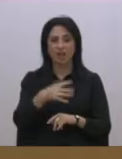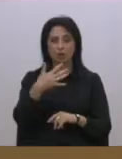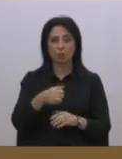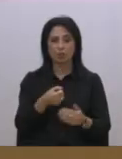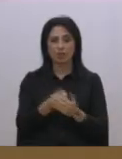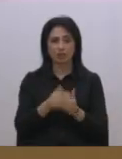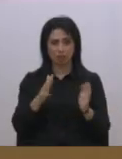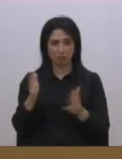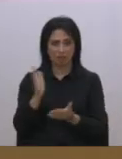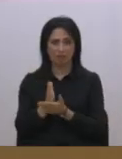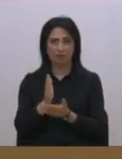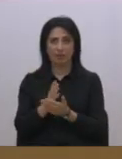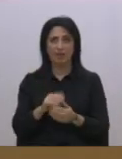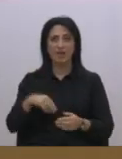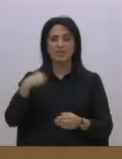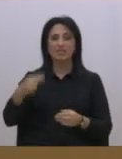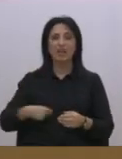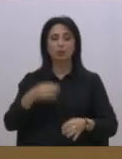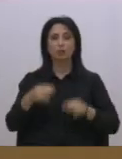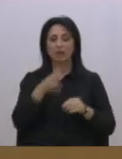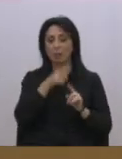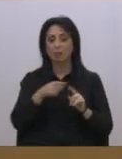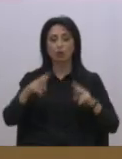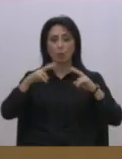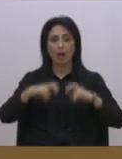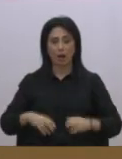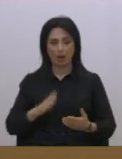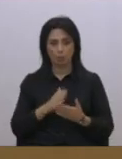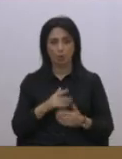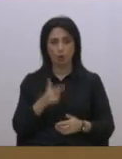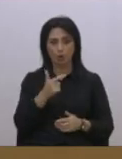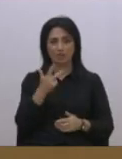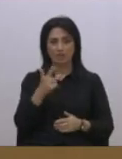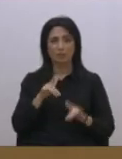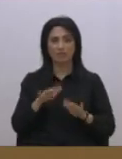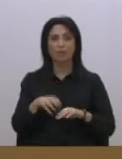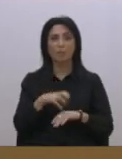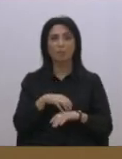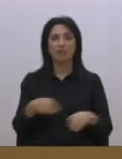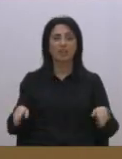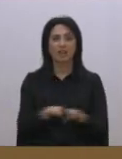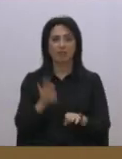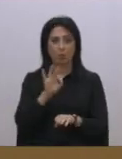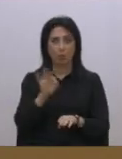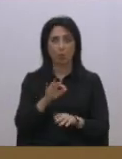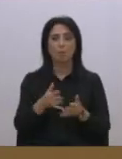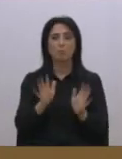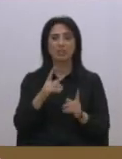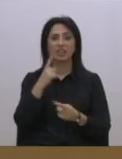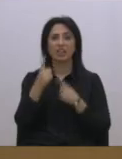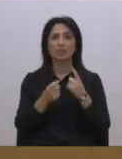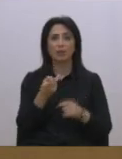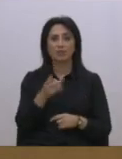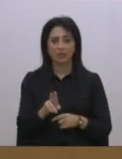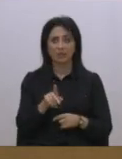150-მდე შემთხვევაა. სტრასბურგის სასამართლოს კი ამ დრომდე განხილული აქვს 23 საქმე პარტიების დახურვის შესახებ. უფრო მეტი ინფორმაციისთვის